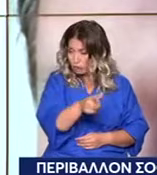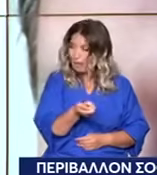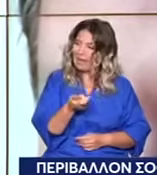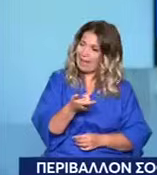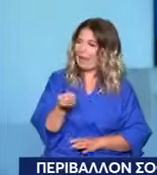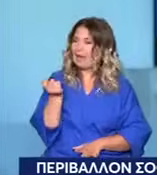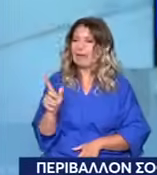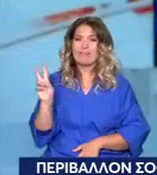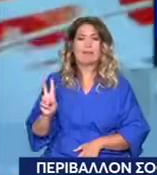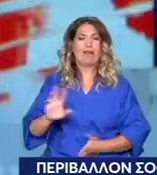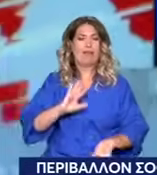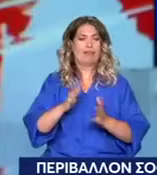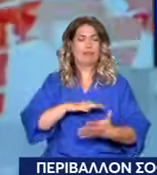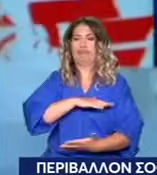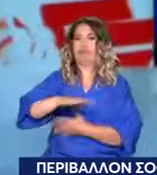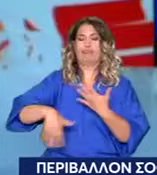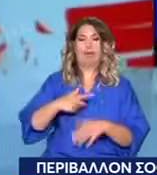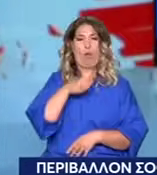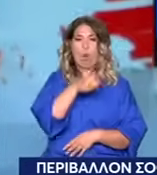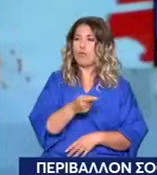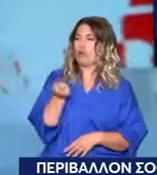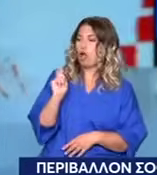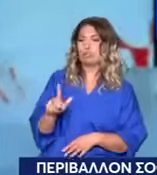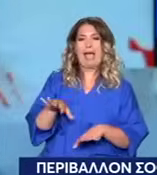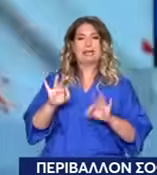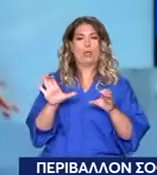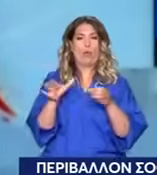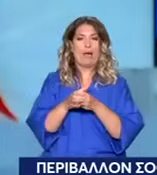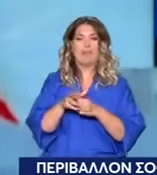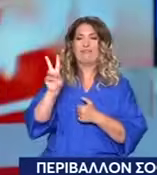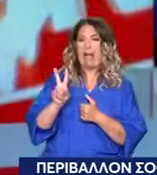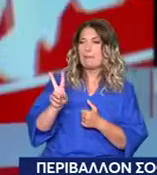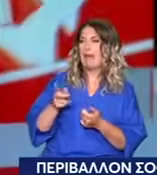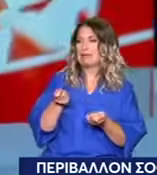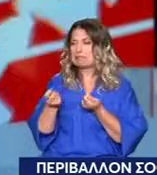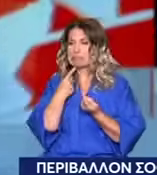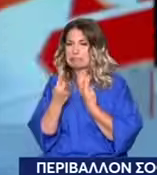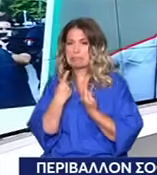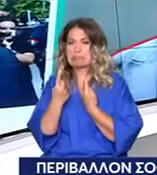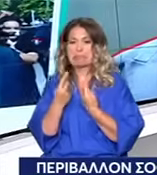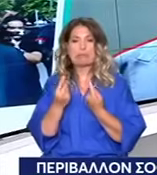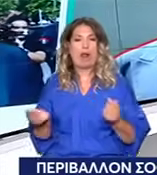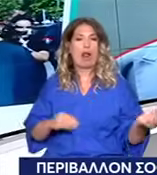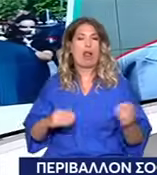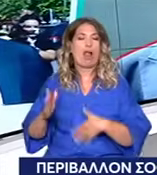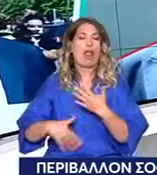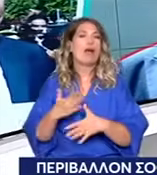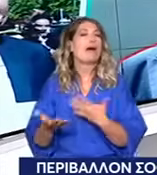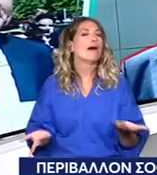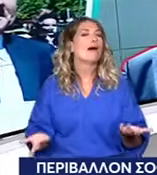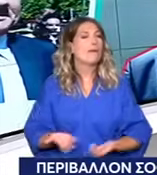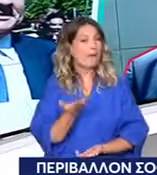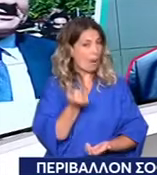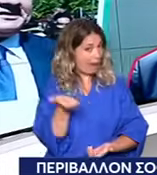αυτόν ξεκινάει όλο αυτό το group που έγινε τα μηνύματα και θα έρθει και εφορία και το ένα και το άλλο. Έχουμε και άλλα ενδιαφέροντα. Για συνέχεια,